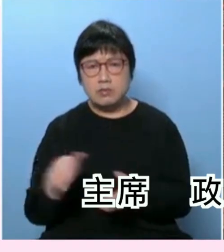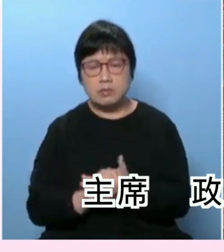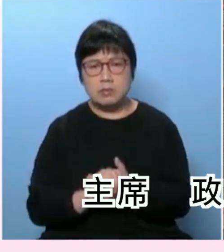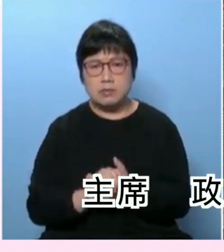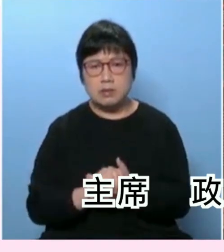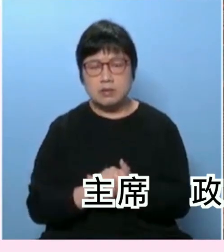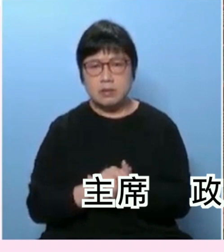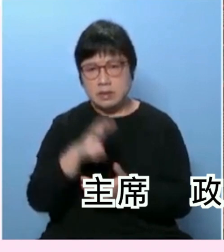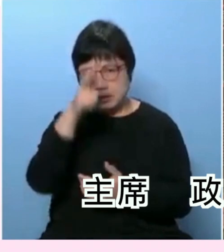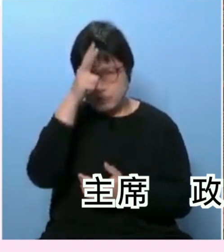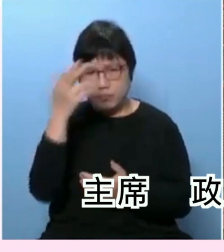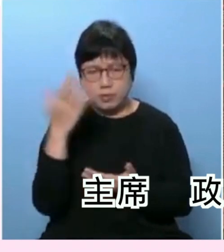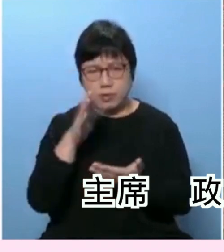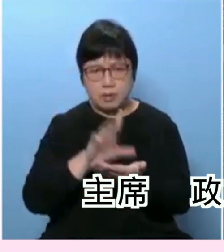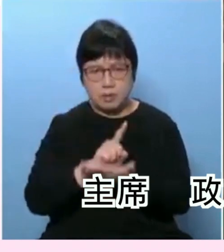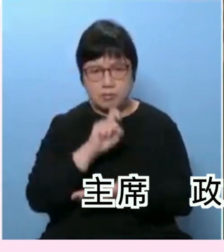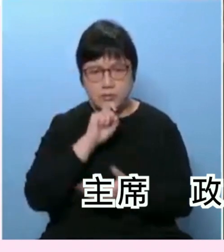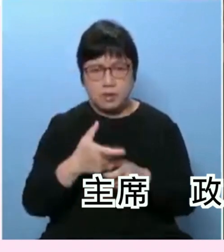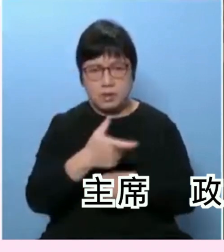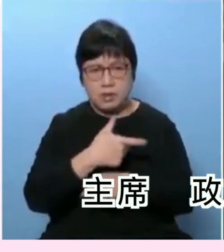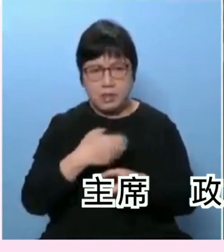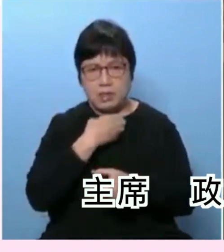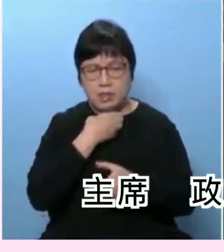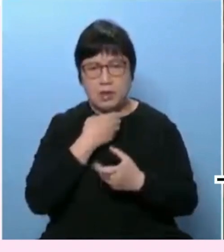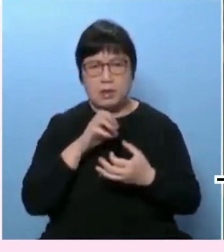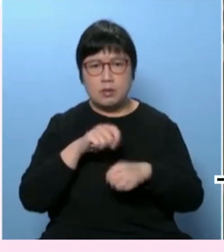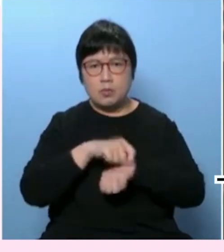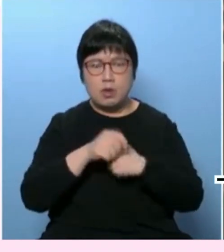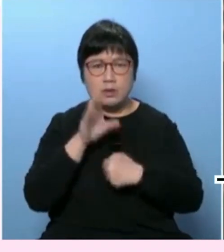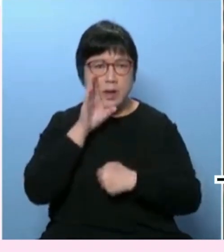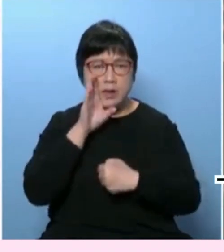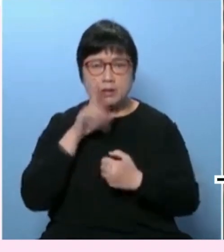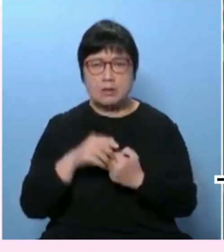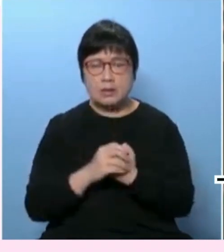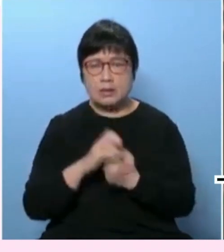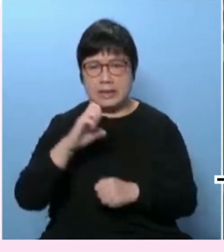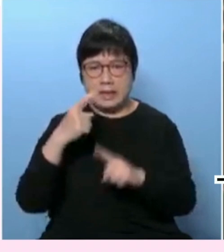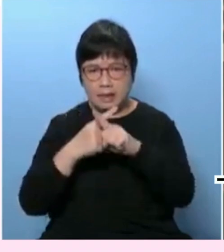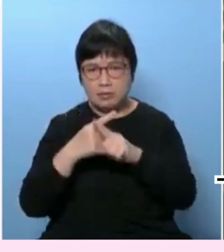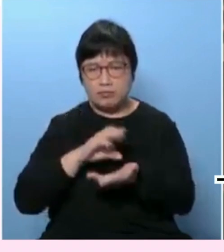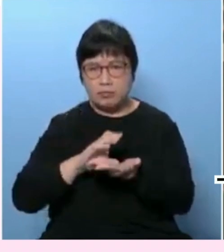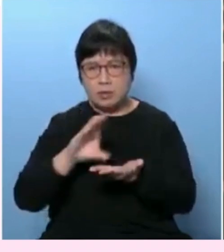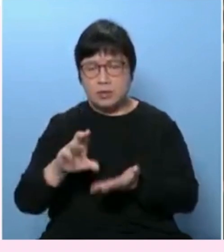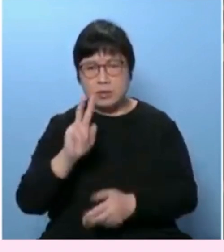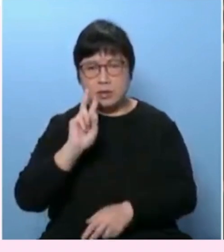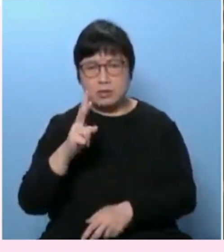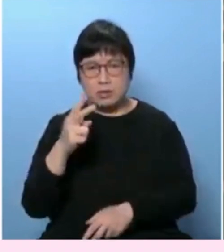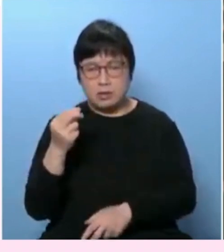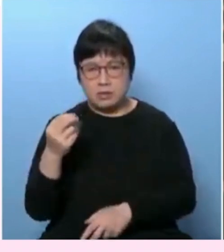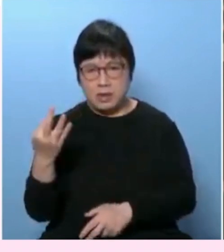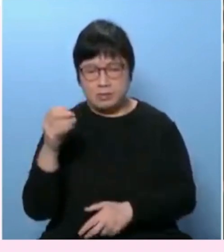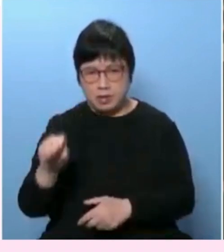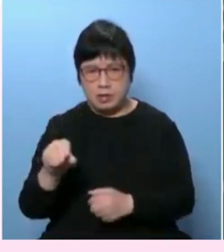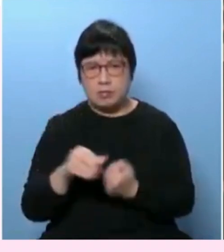即係政府去年咧向陷入財困嘅國泰航空公司，客稱國泰，注資273億元。